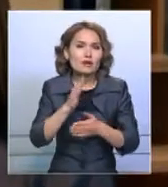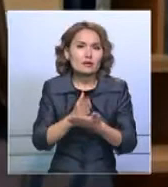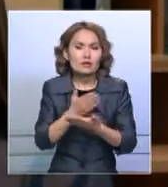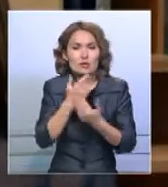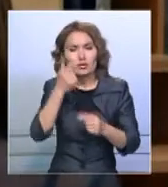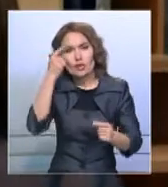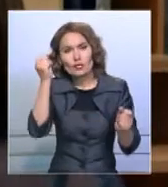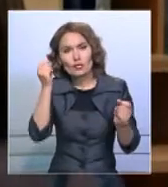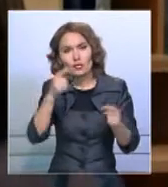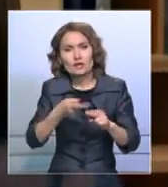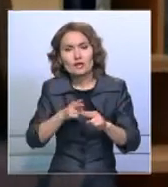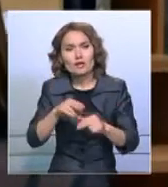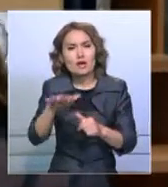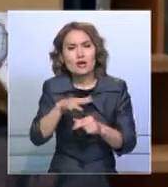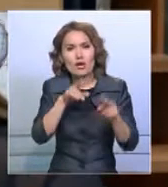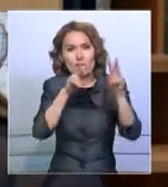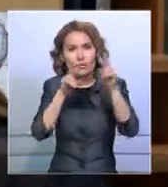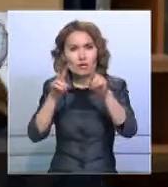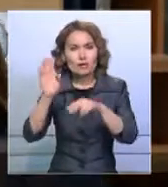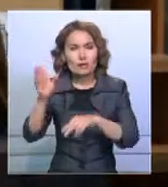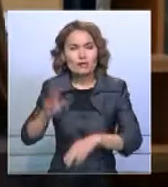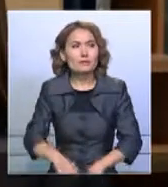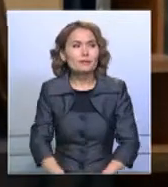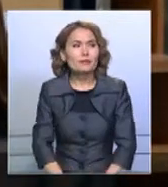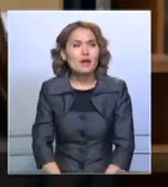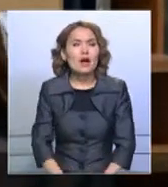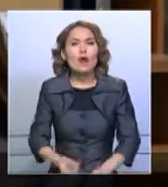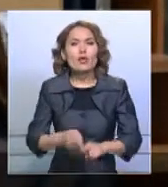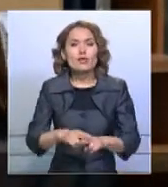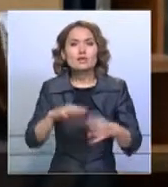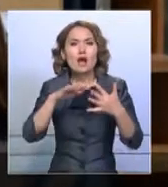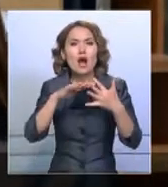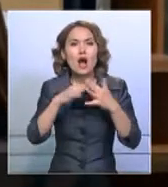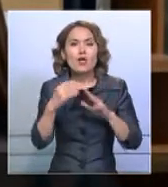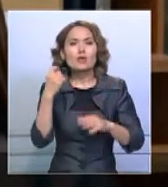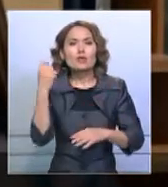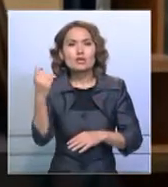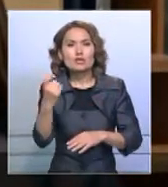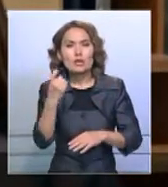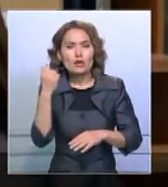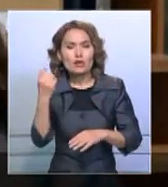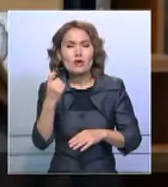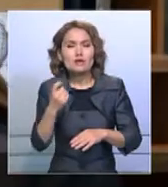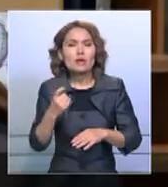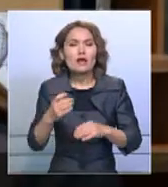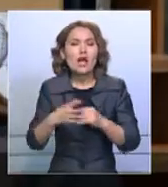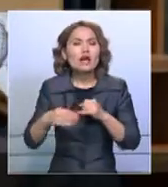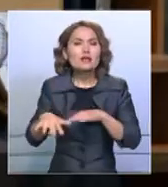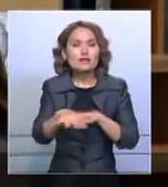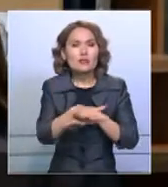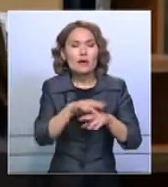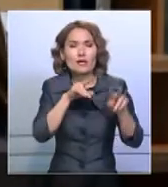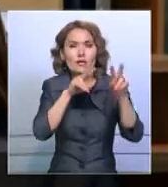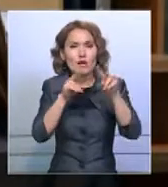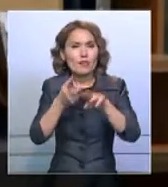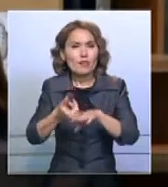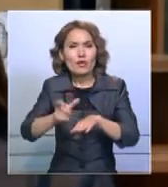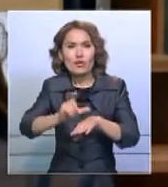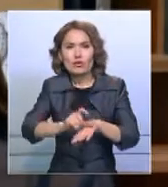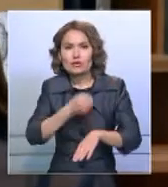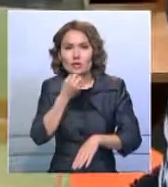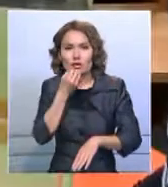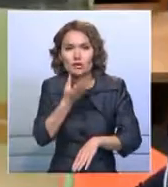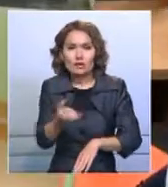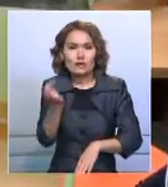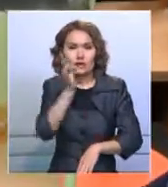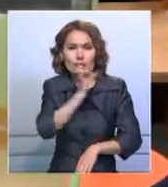Ауыл шаруашылық нарығы 3 триллион долларға бағаланып отыр. Осы саланың кем дегенде 1% алып жатсақ, бұл біз үшін өте тамаша нәтиже болар